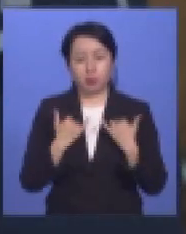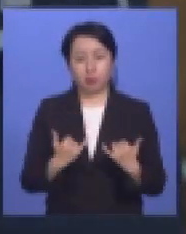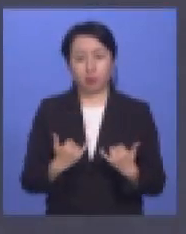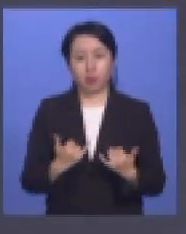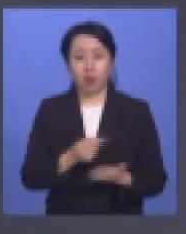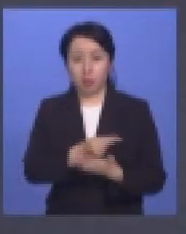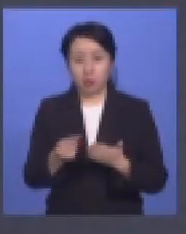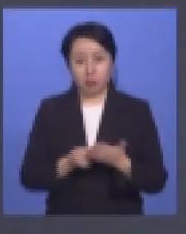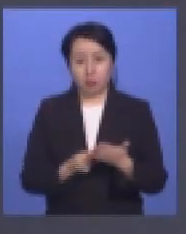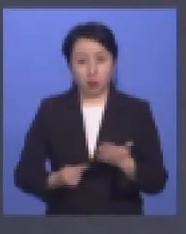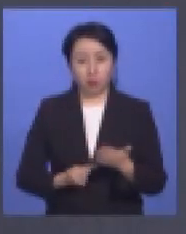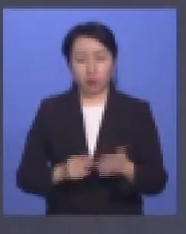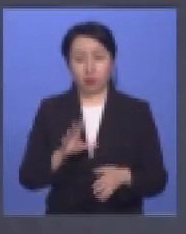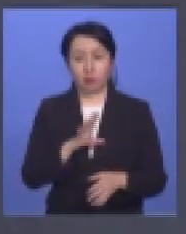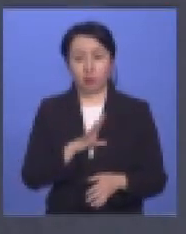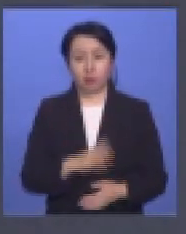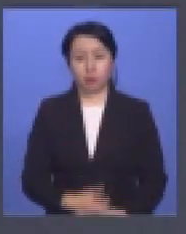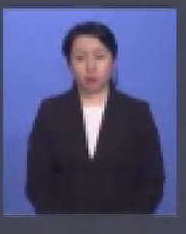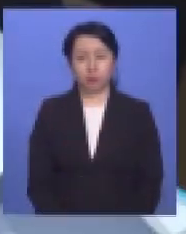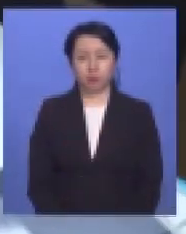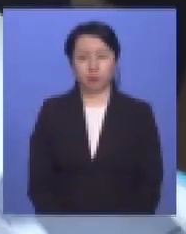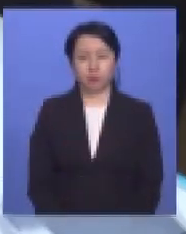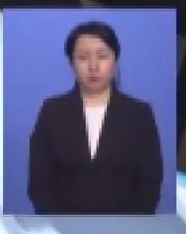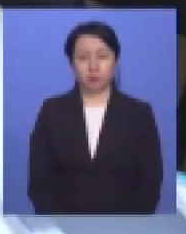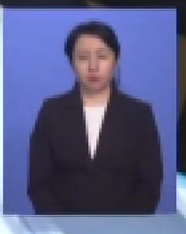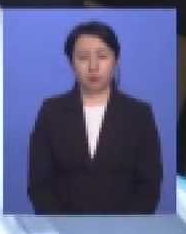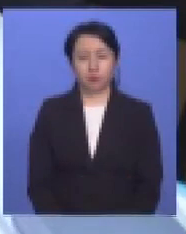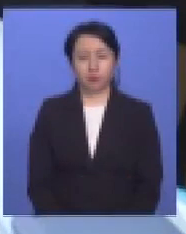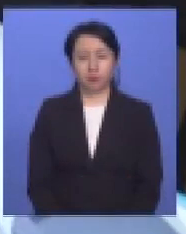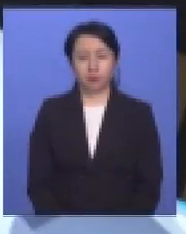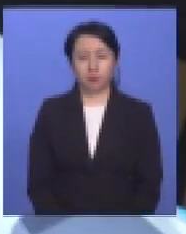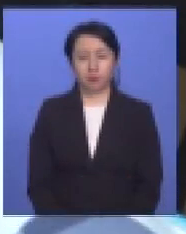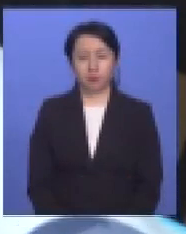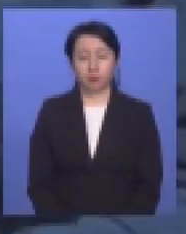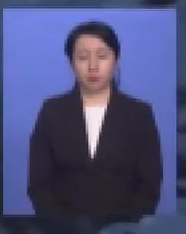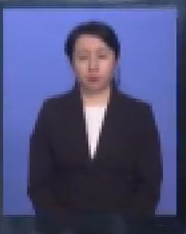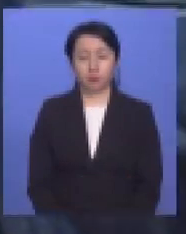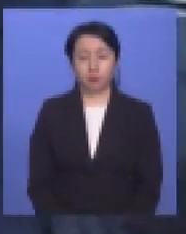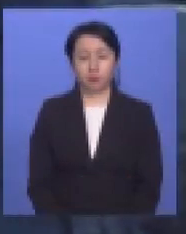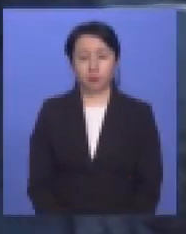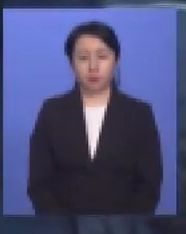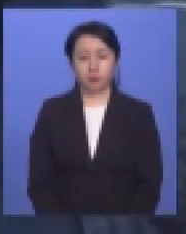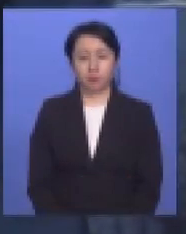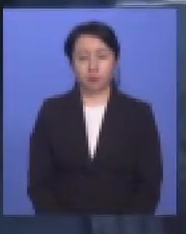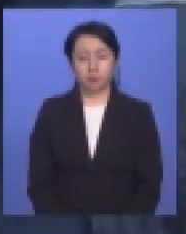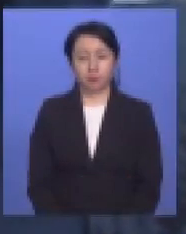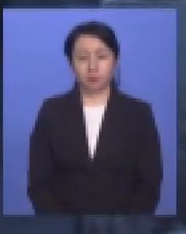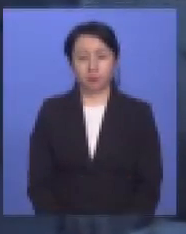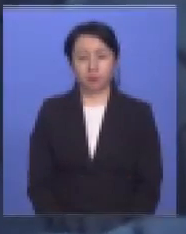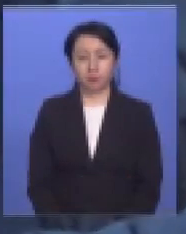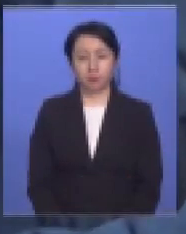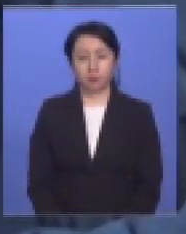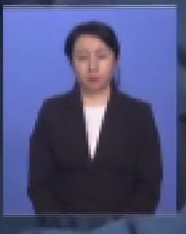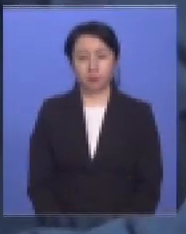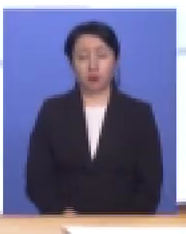қызметкерлері бұрын тек ар жазылған жағдайда ғана шара қолданатын. Так, вынесено защитное предписание, которое действует в течение 30 суток. Вот